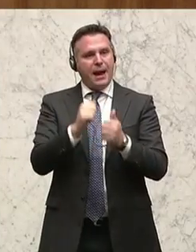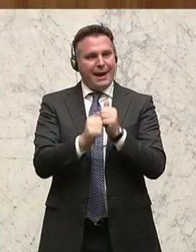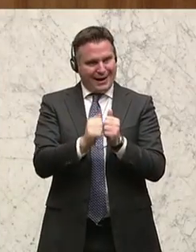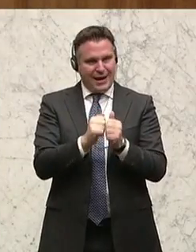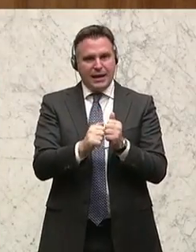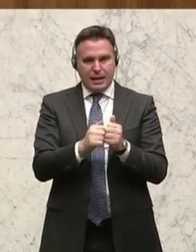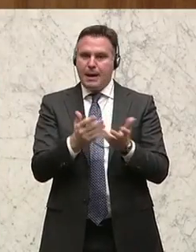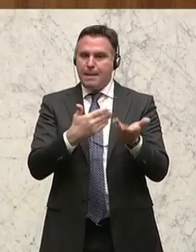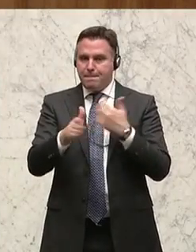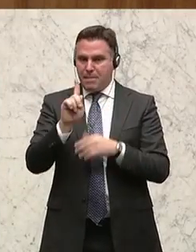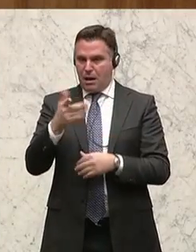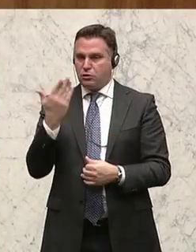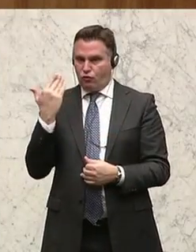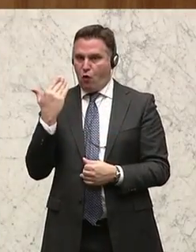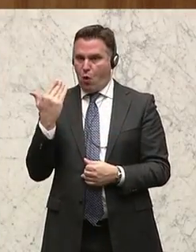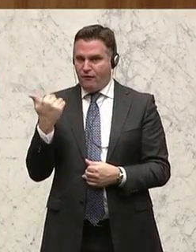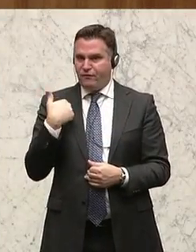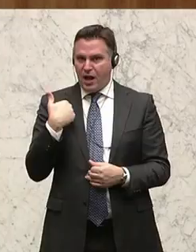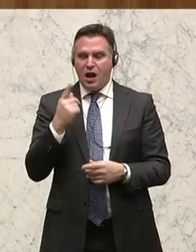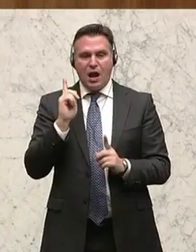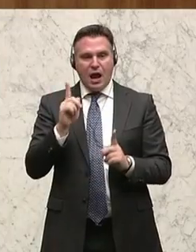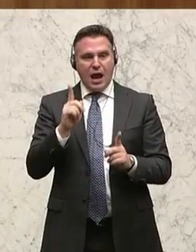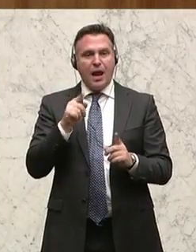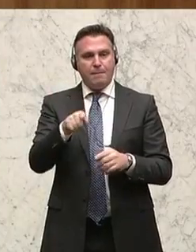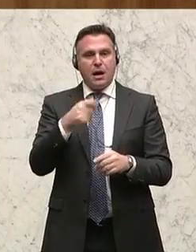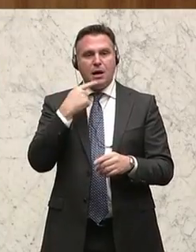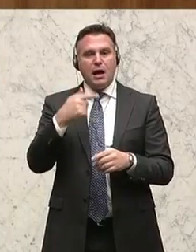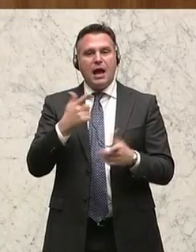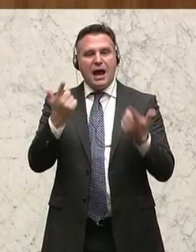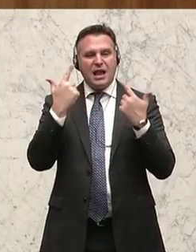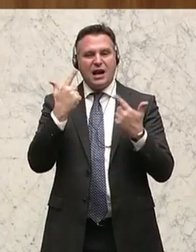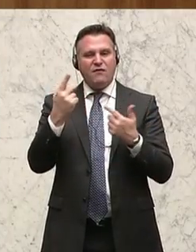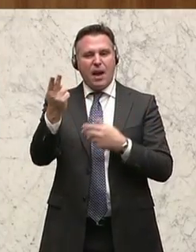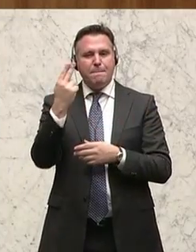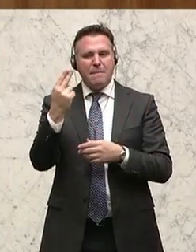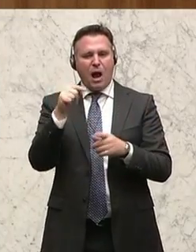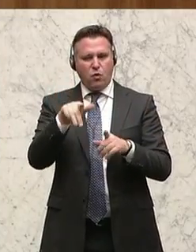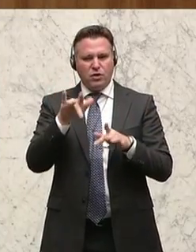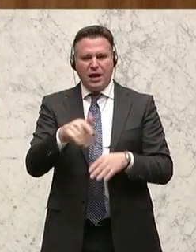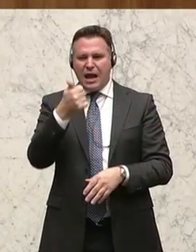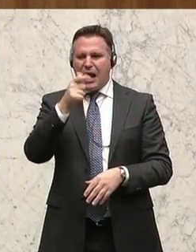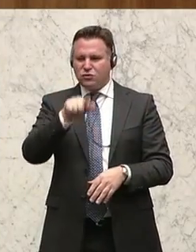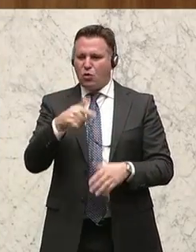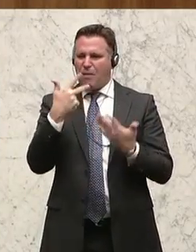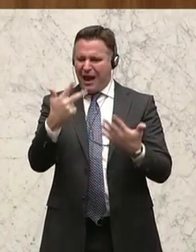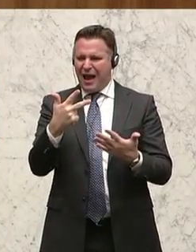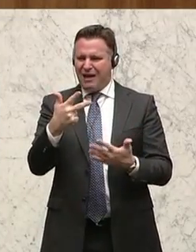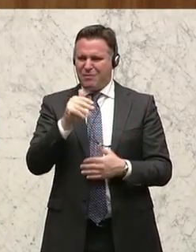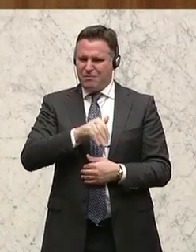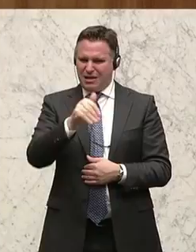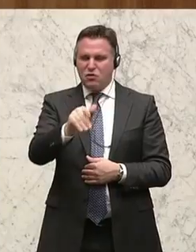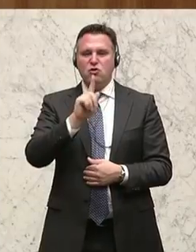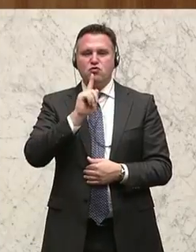bisher. Die betreffen aber von dem riesigen Mautkuchen bei den LKWs, der macht ca. 1,8 Milliarden aus,